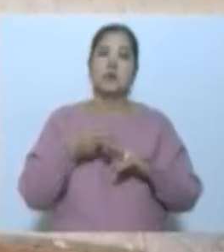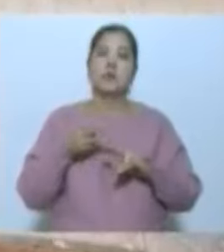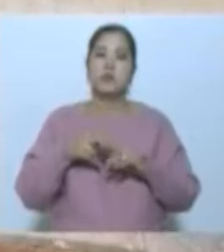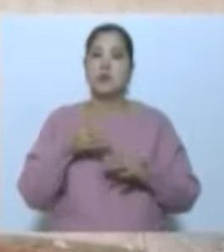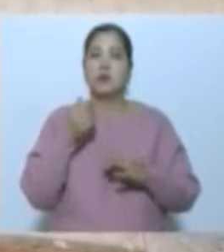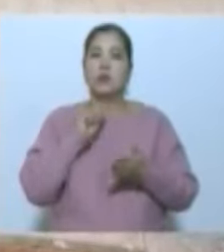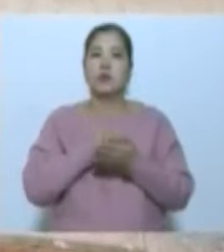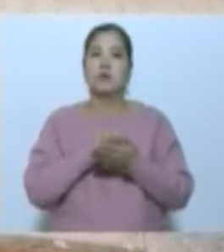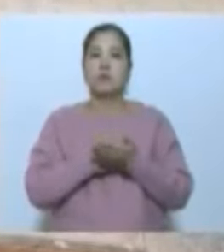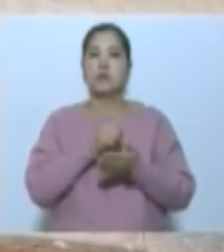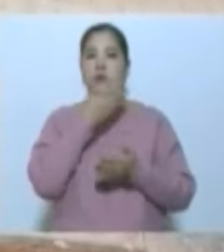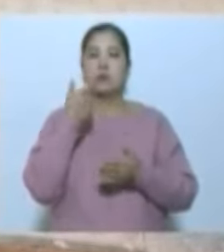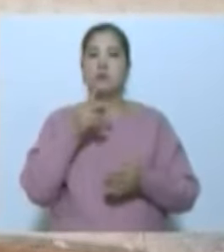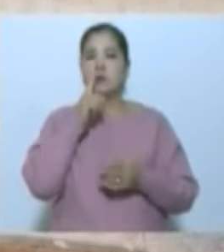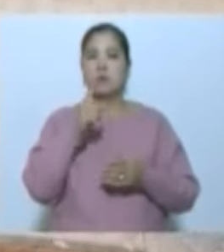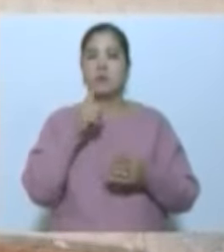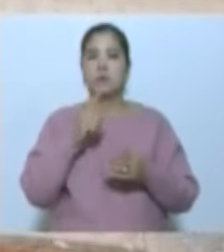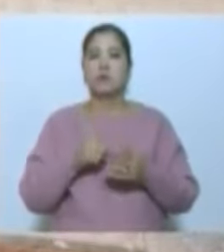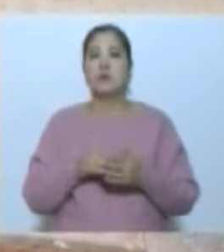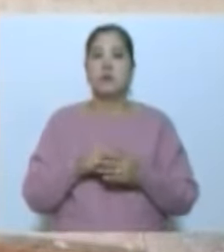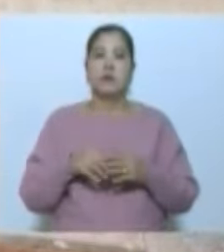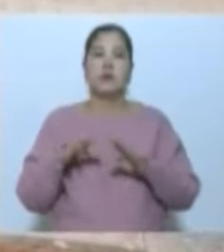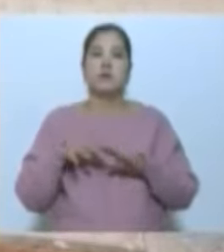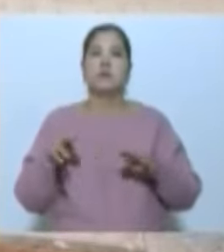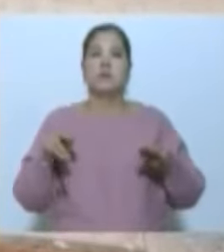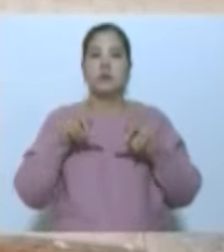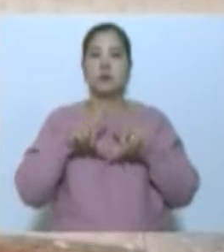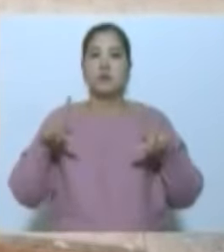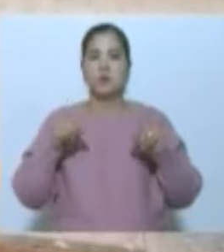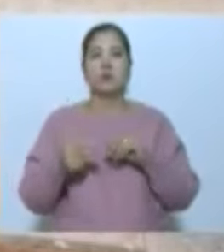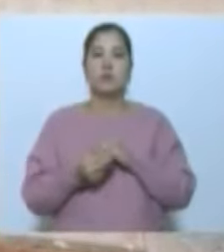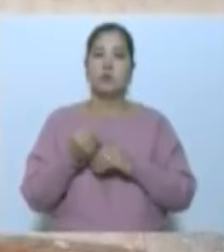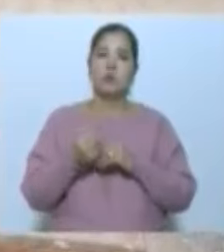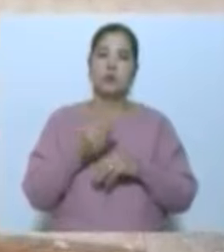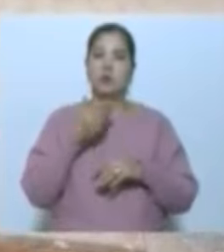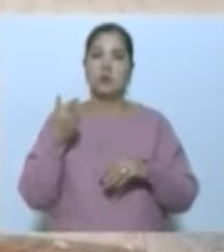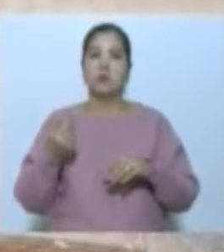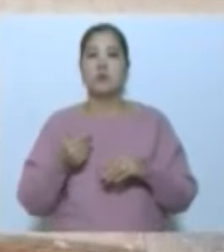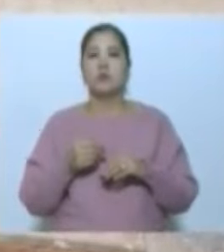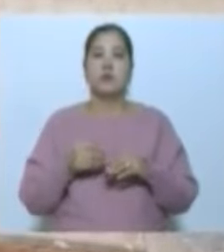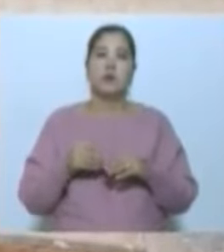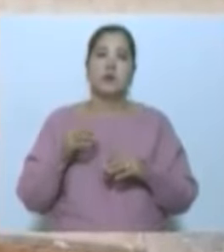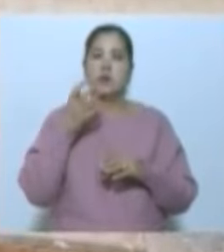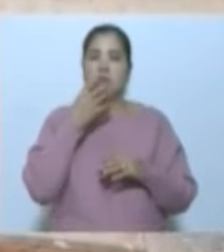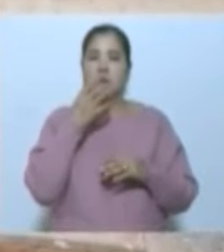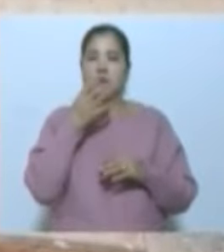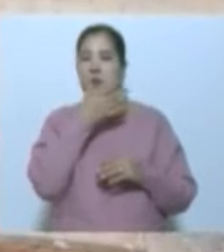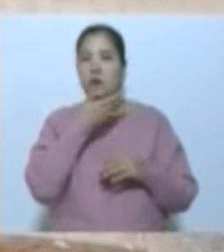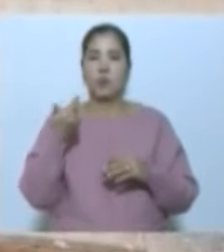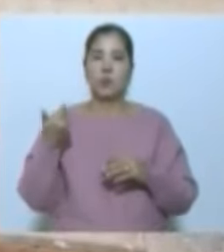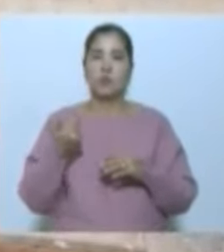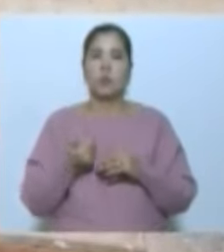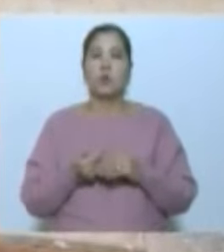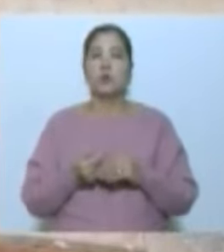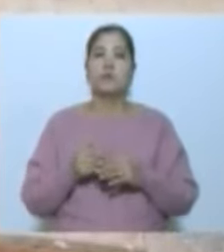нет документов. Только недавно его перевели на баланс школы, но от этого нет толку, так как здание не отапливается. Уже несколько лет просим